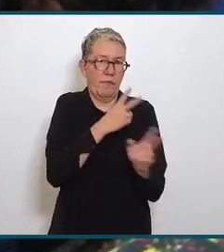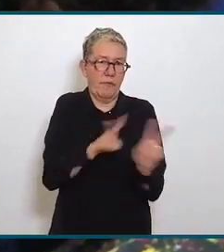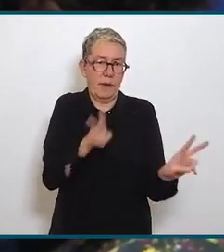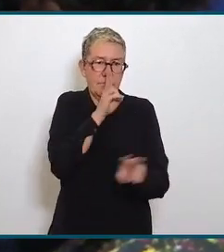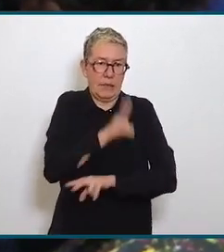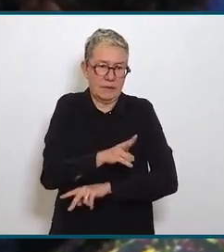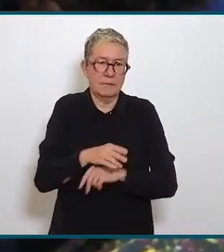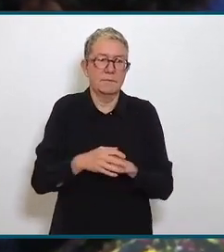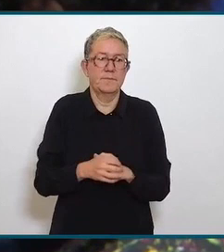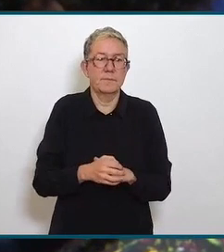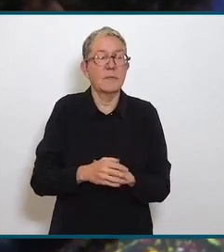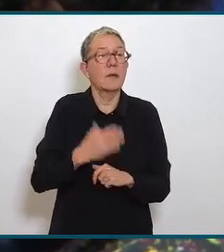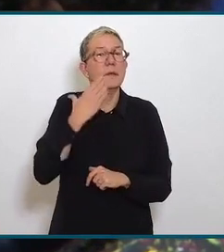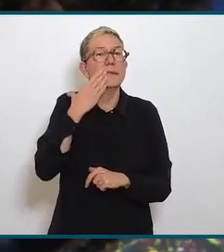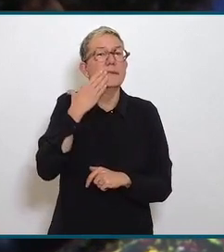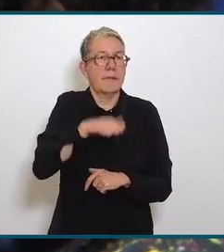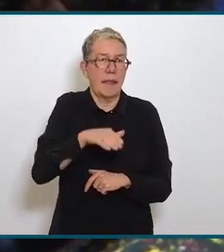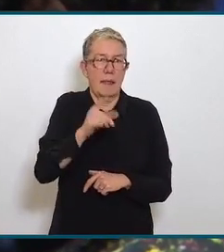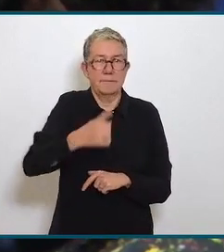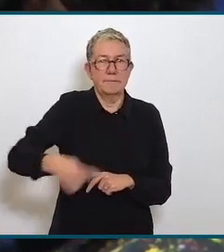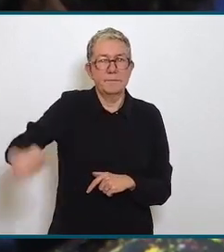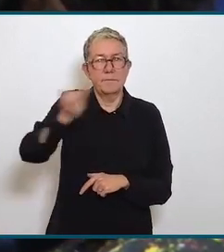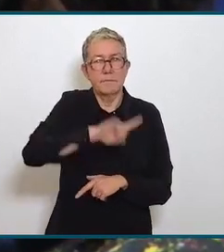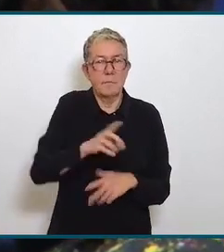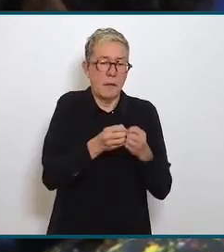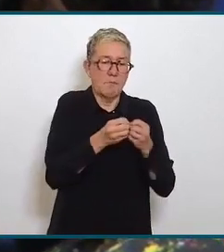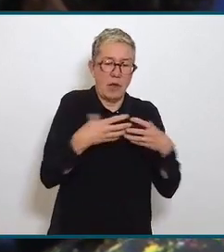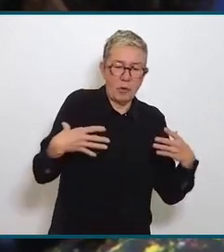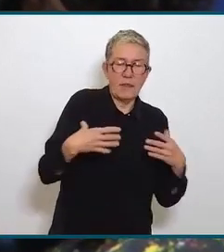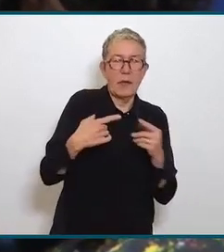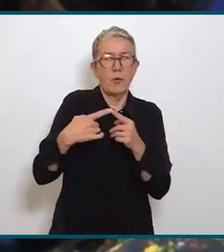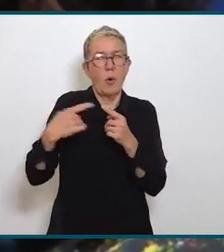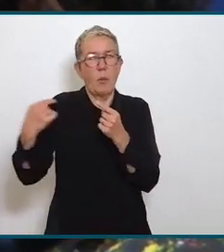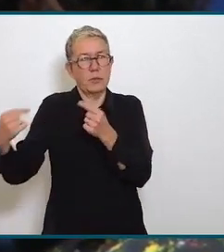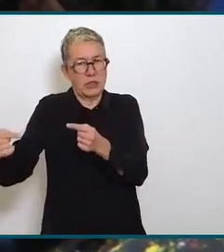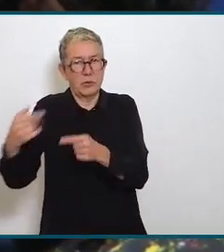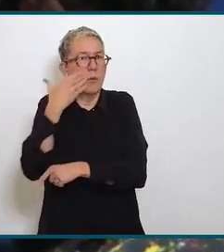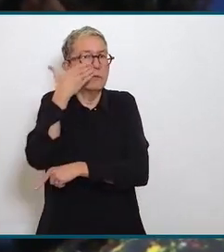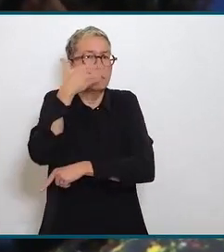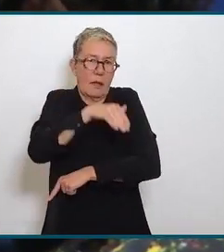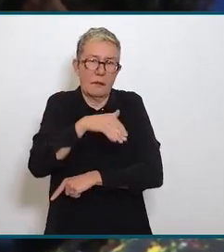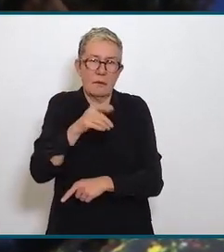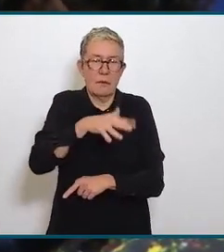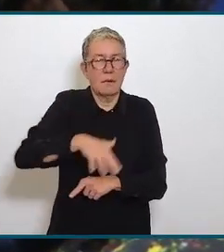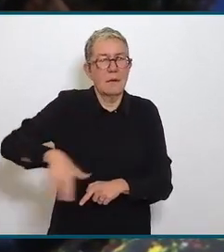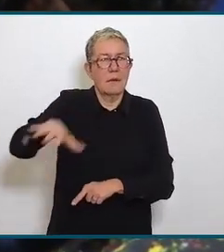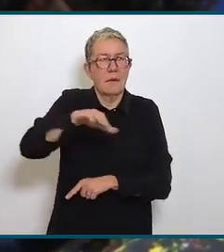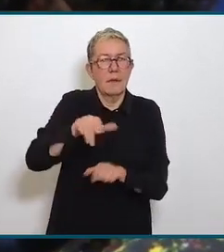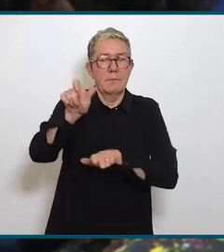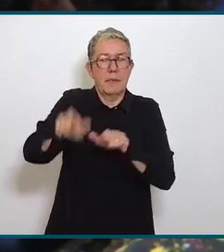Nous savons fort bien, toutes et tous, majorité comme opposition, que ces réponses étaient attendues.